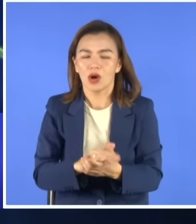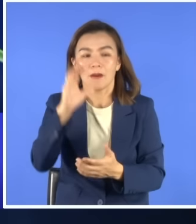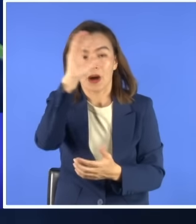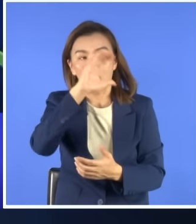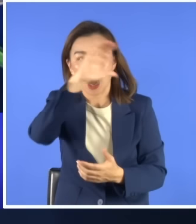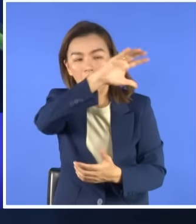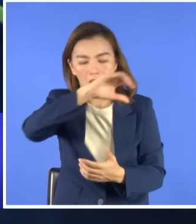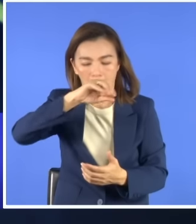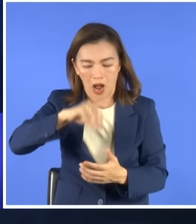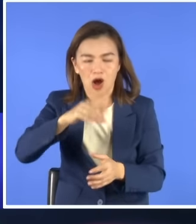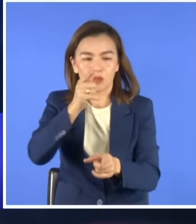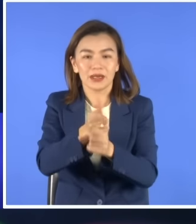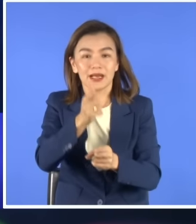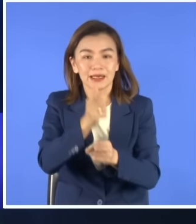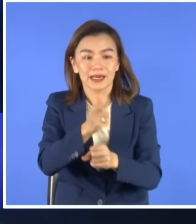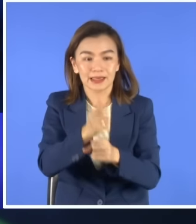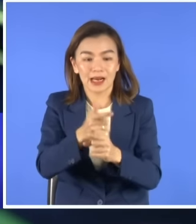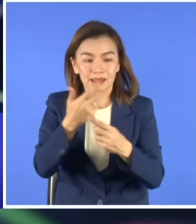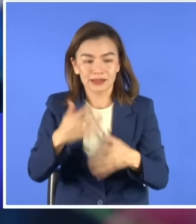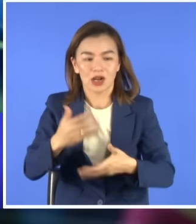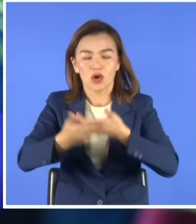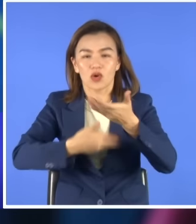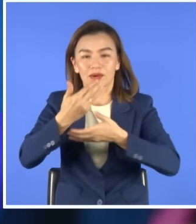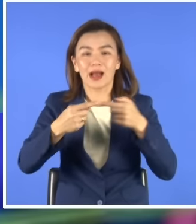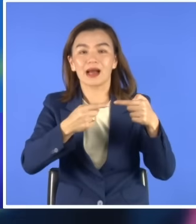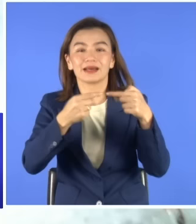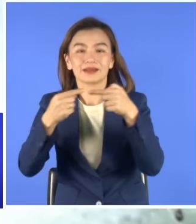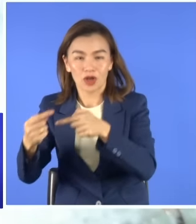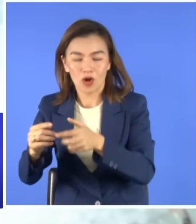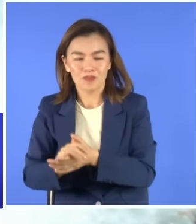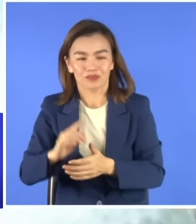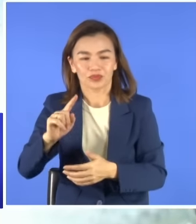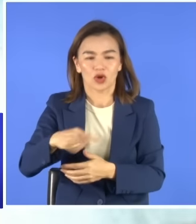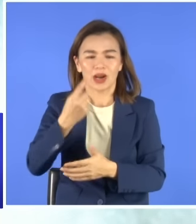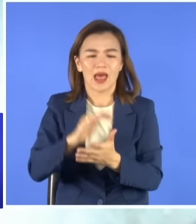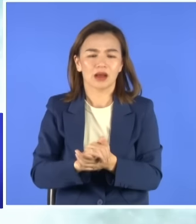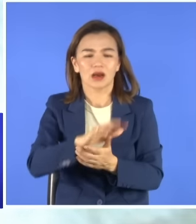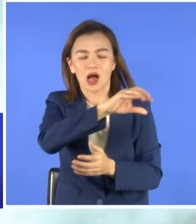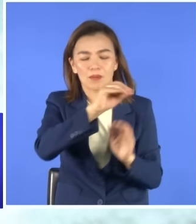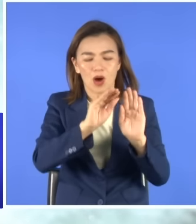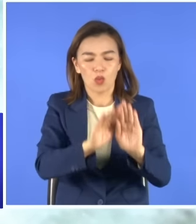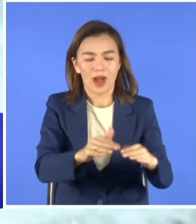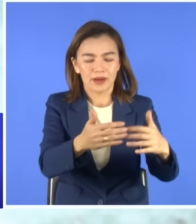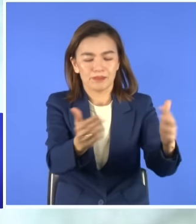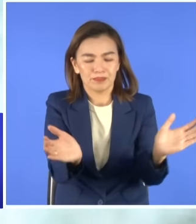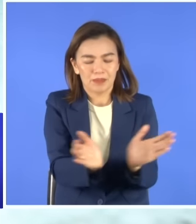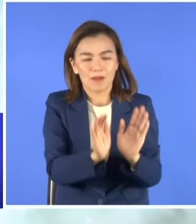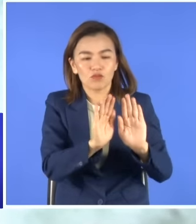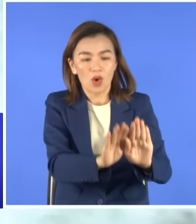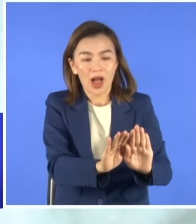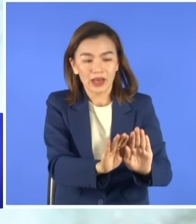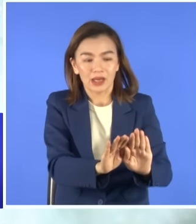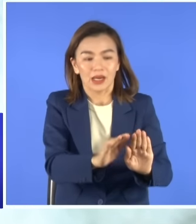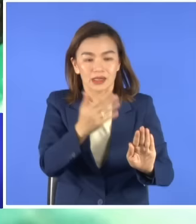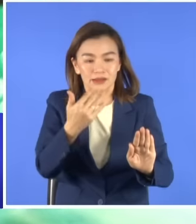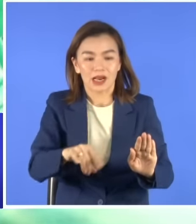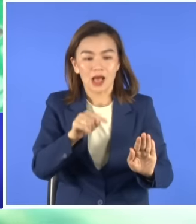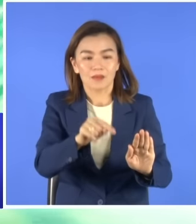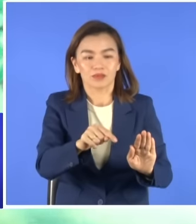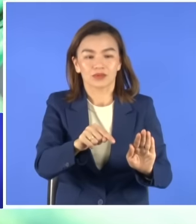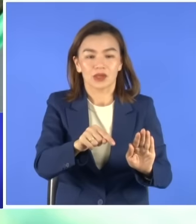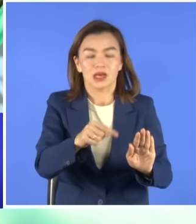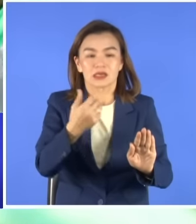มาเลี้ยงนะครับมาเลี้ยงแล้วก็เอาไปขายนะฮะตอนแรกเลยนะก็เอามาไม่กี่ตัวหรอกเอามาขังไว้ในกะละมังปรากฏว่าวันต่อ